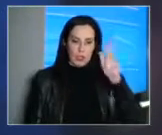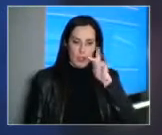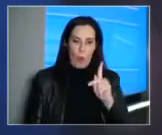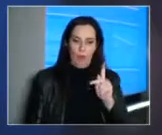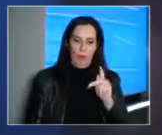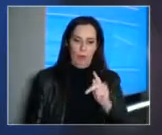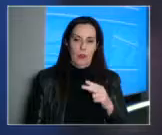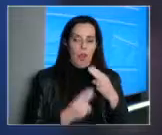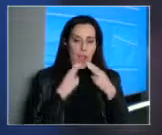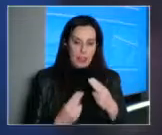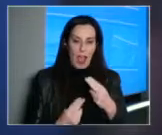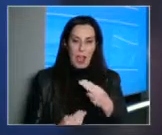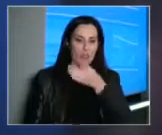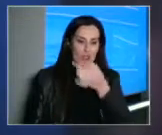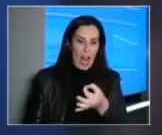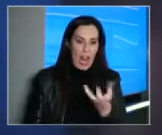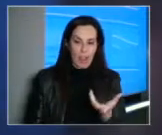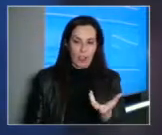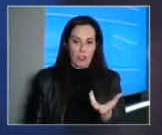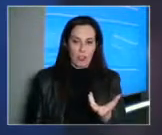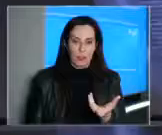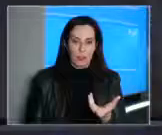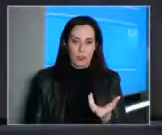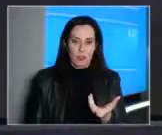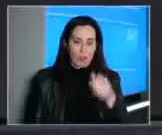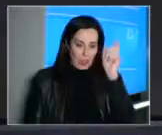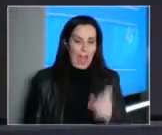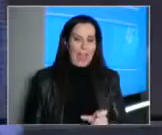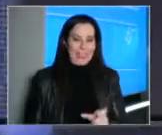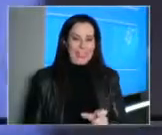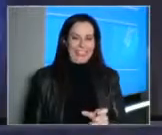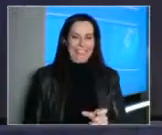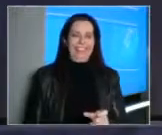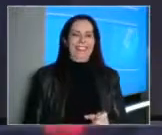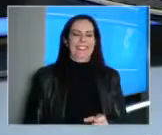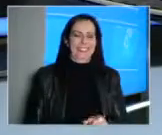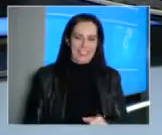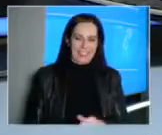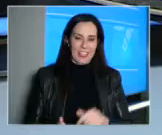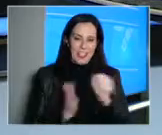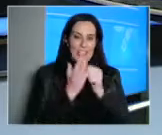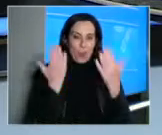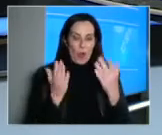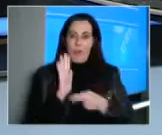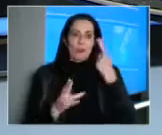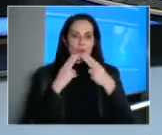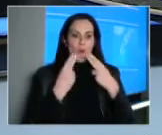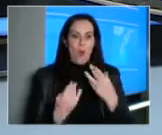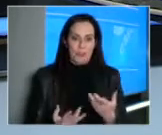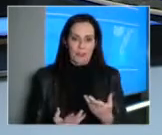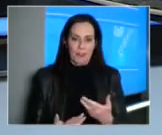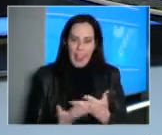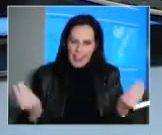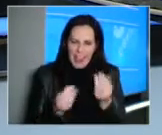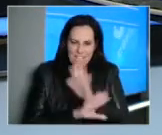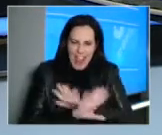און ענה לשאלה של בן תמותה, כן, של, כן, של עיתונאי אמיתי. אני חושב שאין בכלל דבר